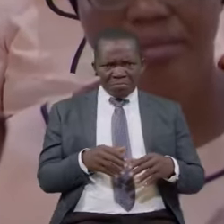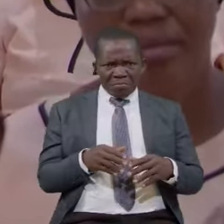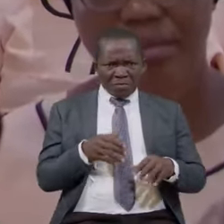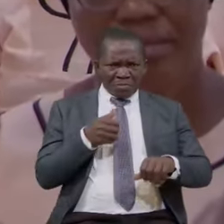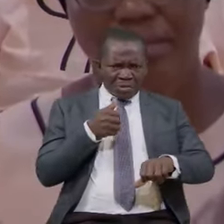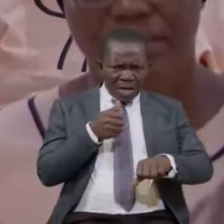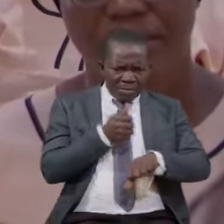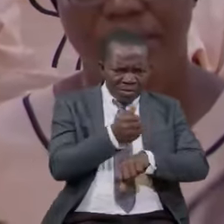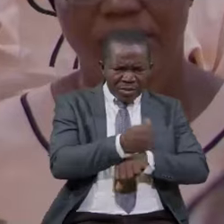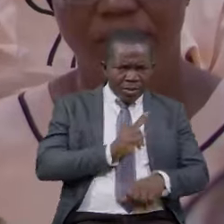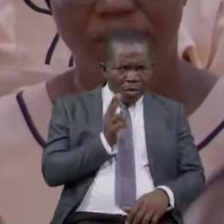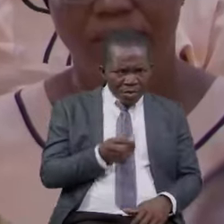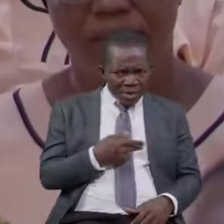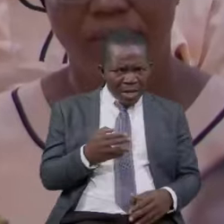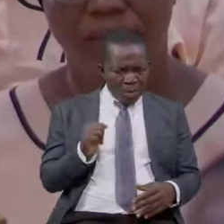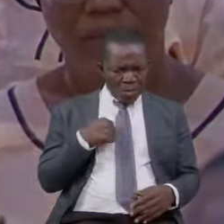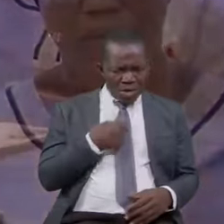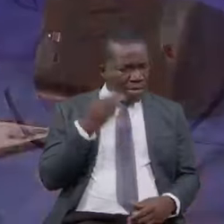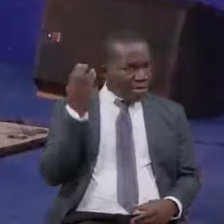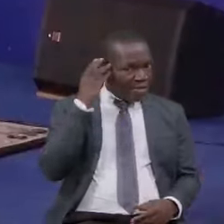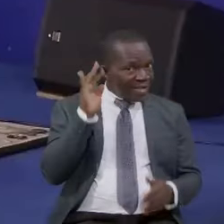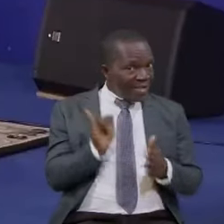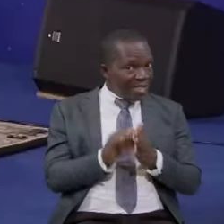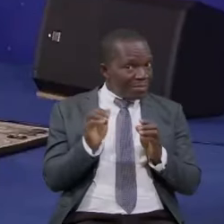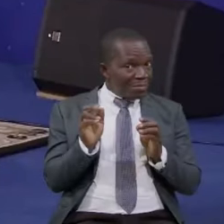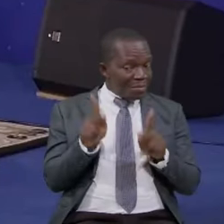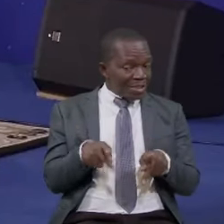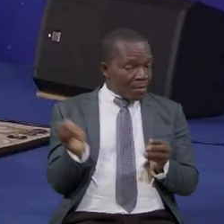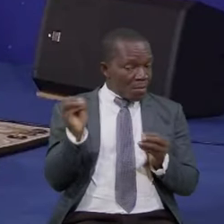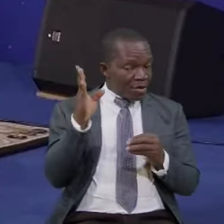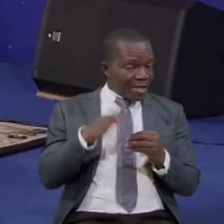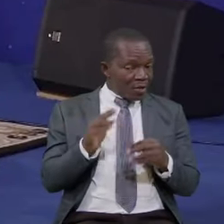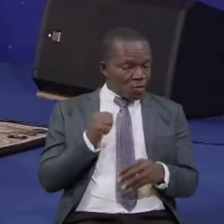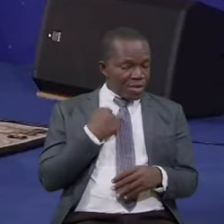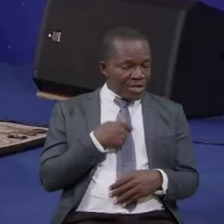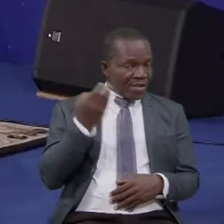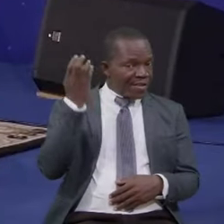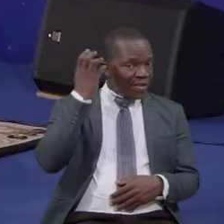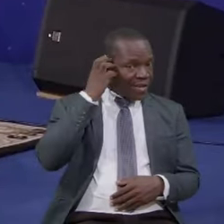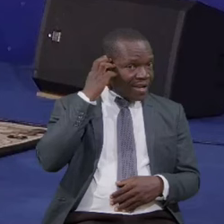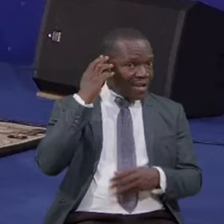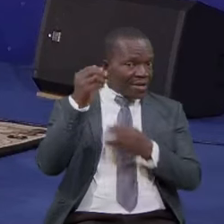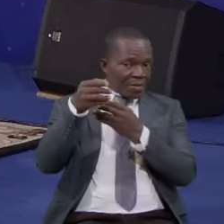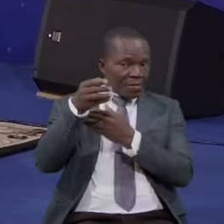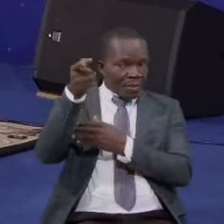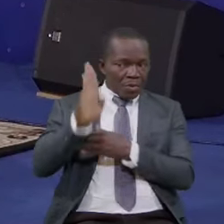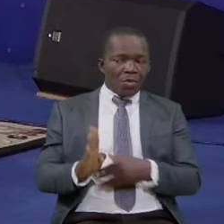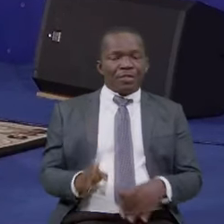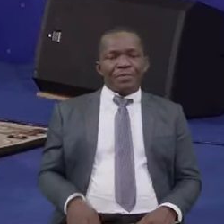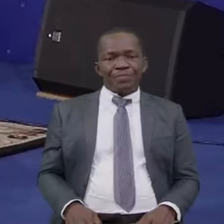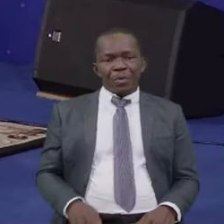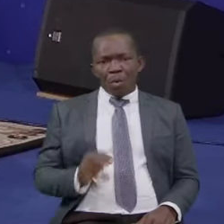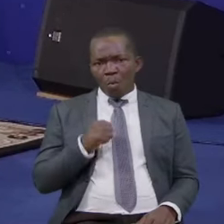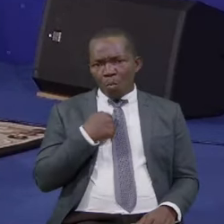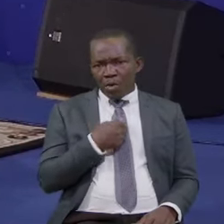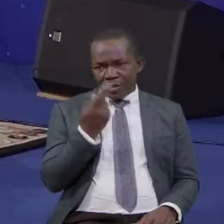n'entendons le dieu du ciel qui a dit je vais jamais te délaisser va jamais t'abandonner nous voyons un